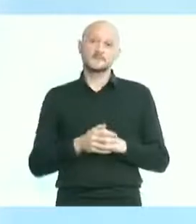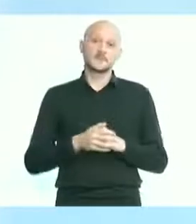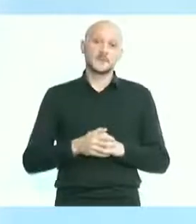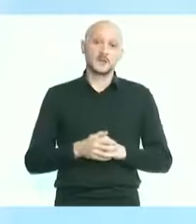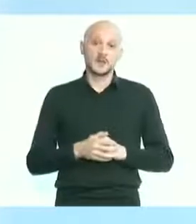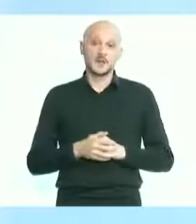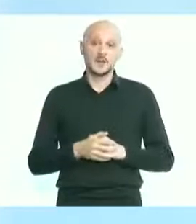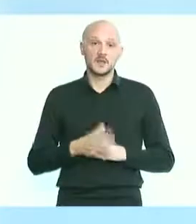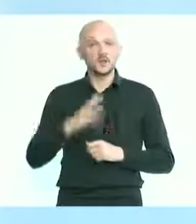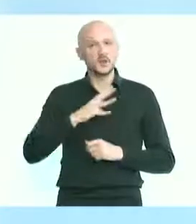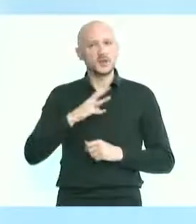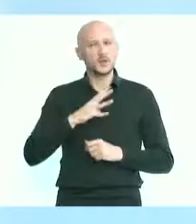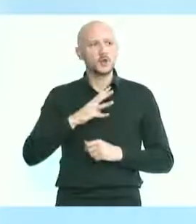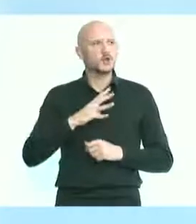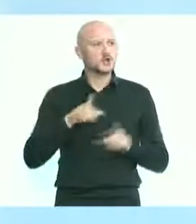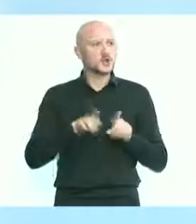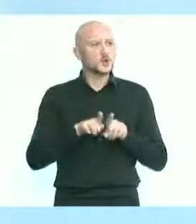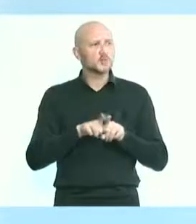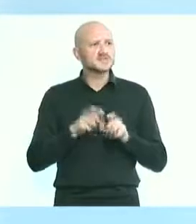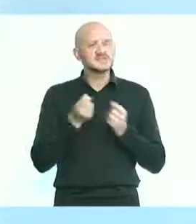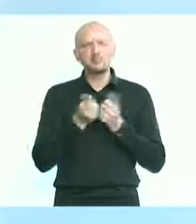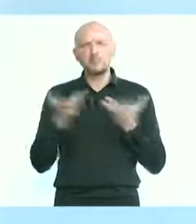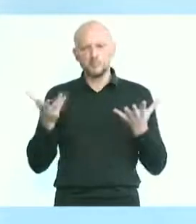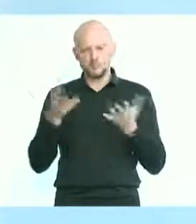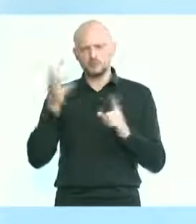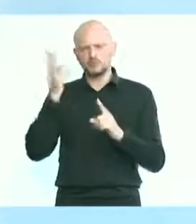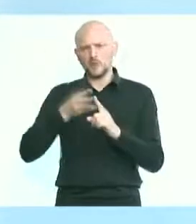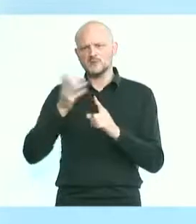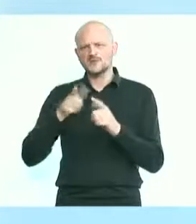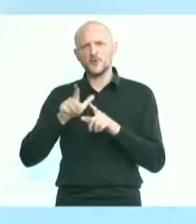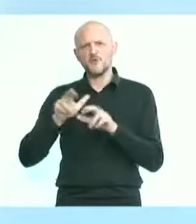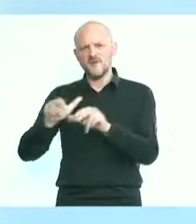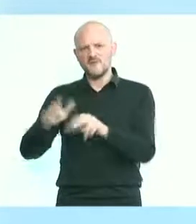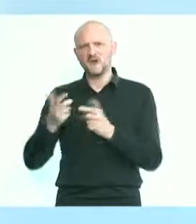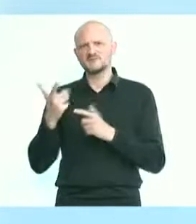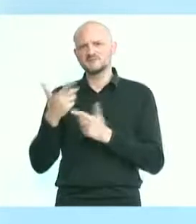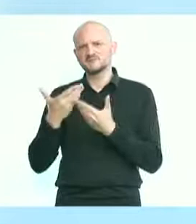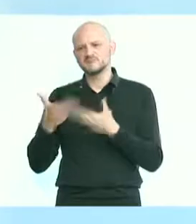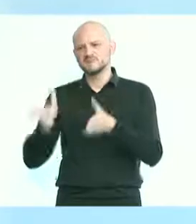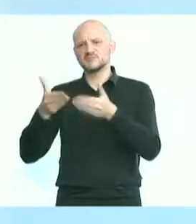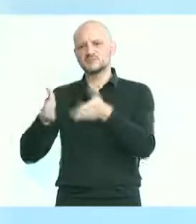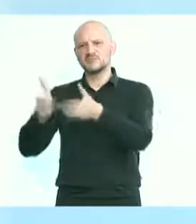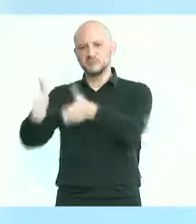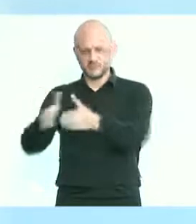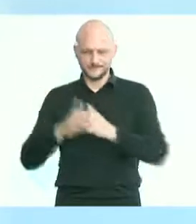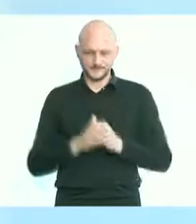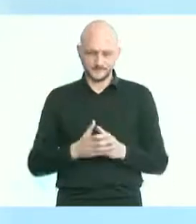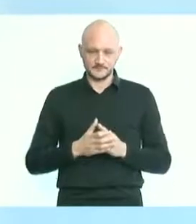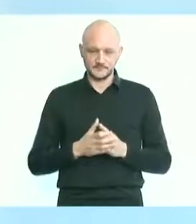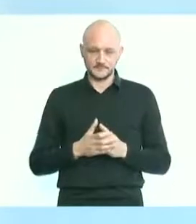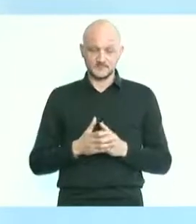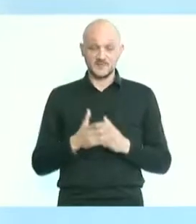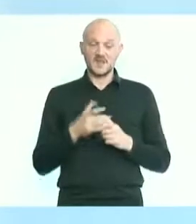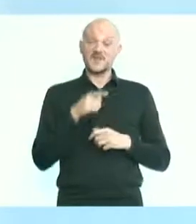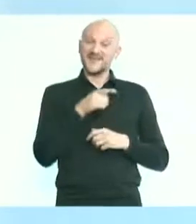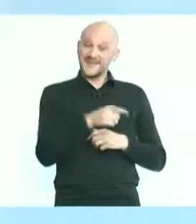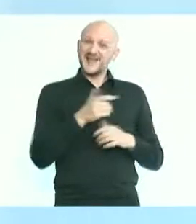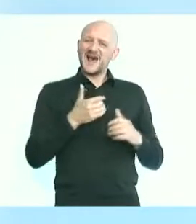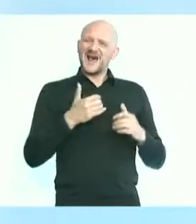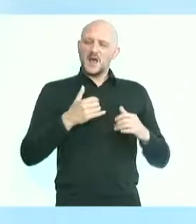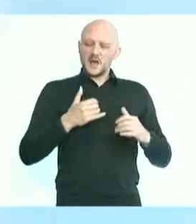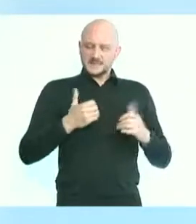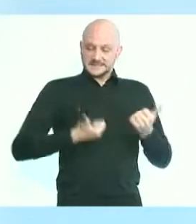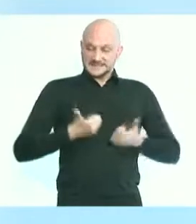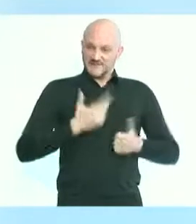prêtes à se lancer, vous nous en direz un peu plus. Comme tout service civique, cette mission d'une durée de 9 à 12 mois et de 24 heures hebdomadaires